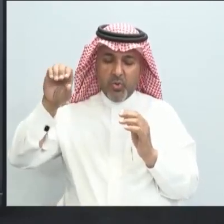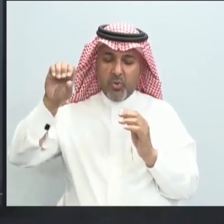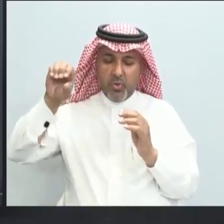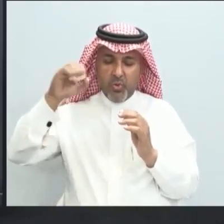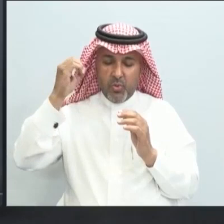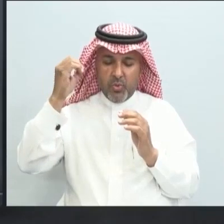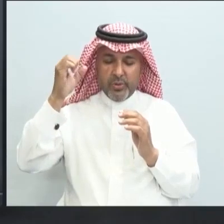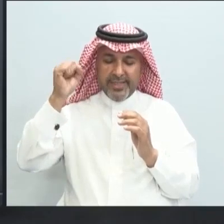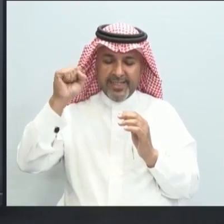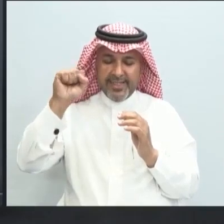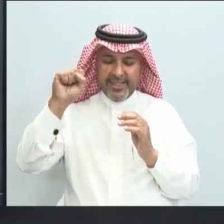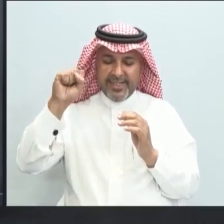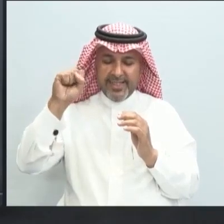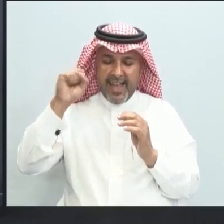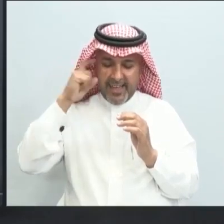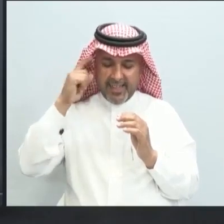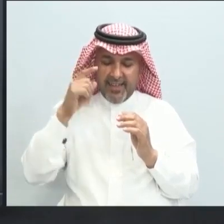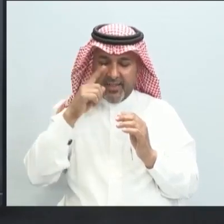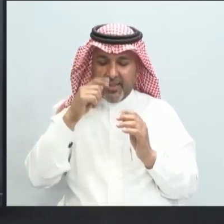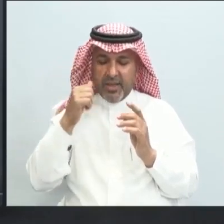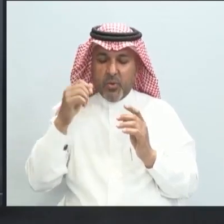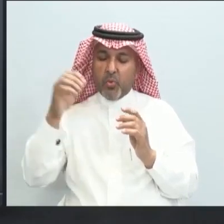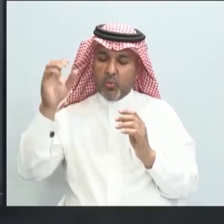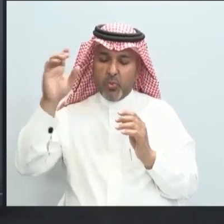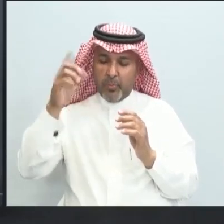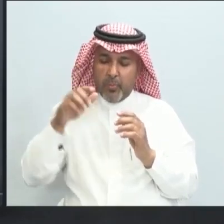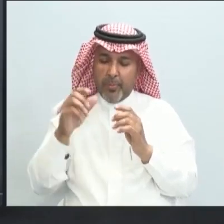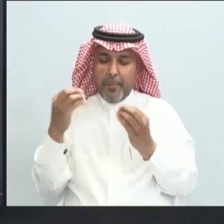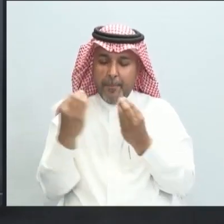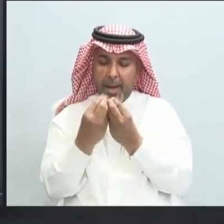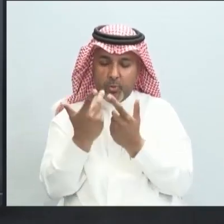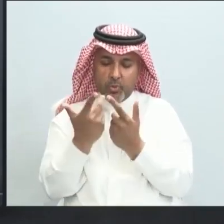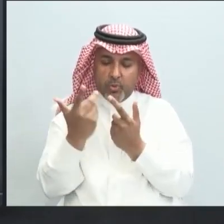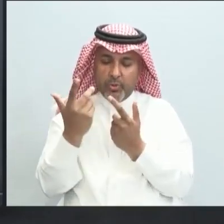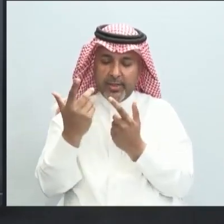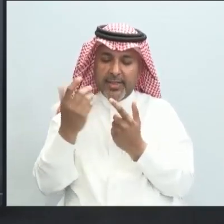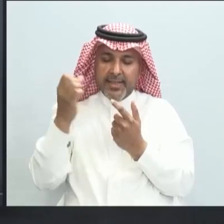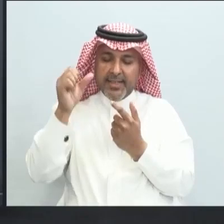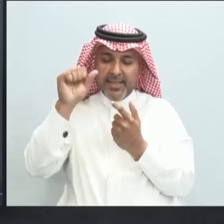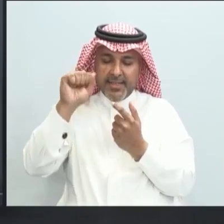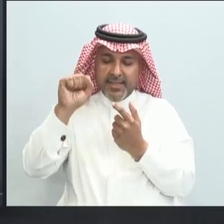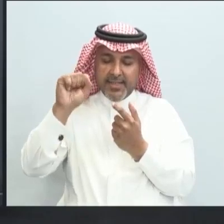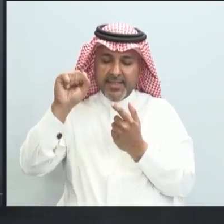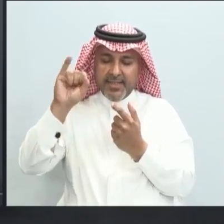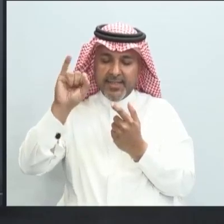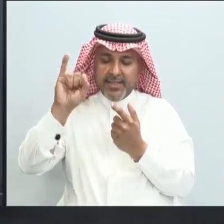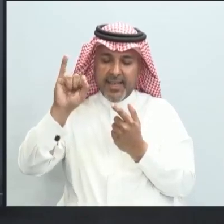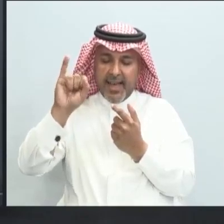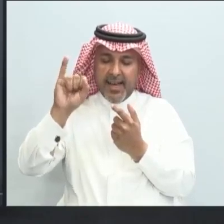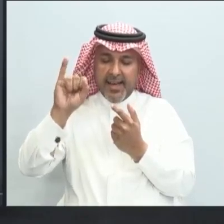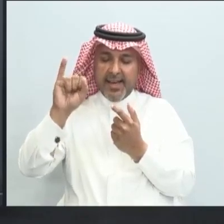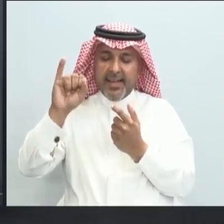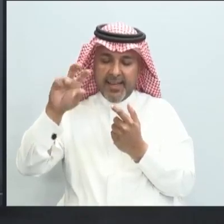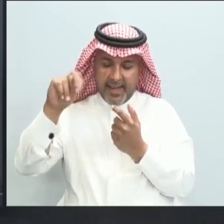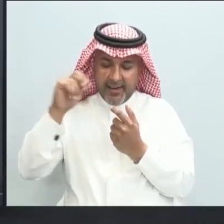عادي تان لزاوية معينة يكون سالب 1000 ما في مشكلة أي رقم حقيقي ممكن يكون مداه مشكلتنا في